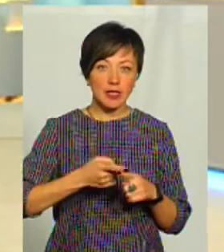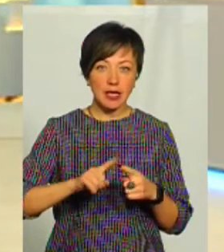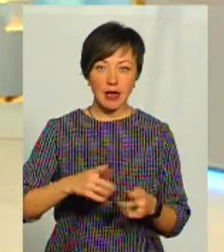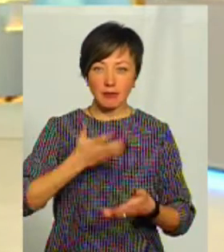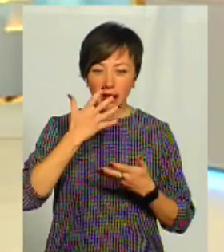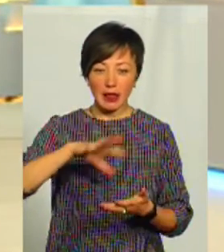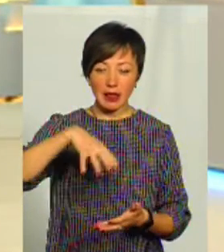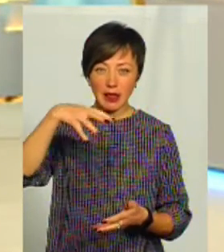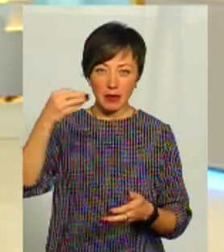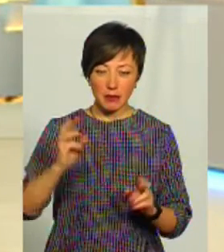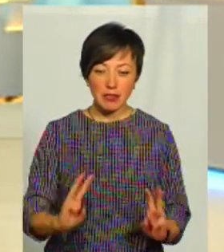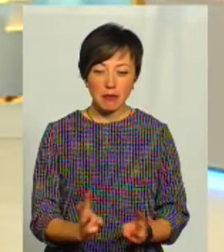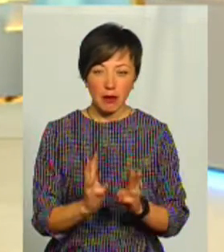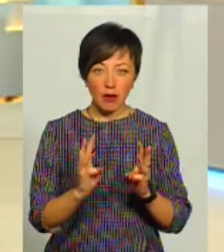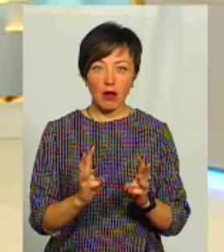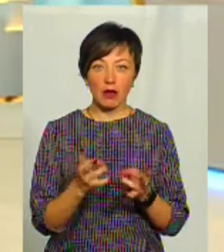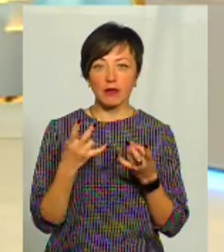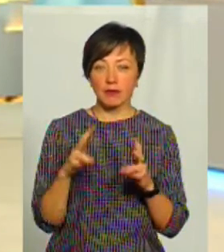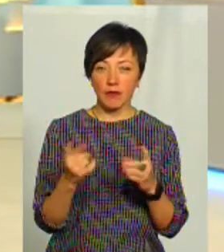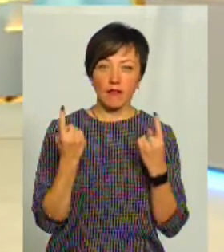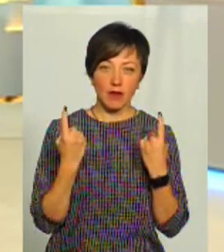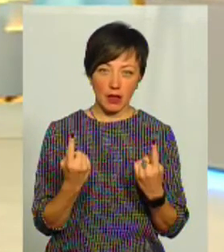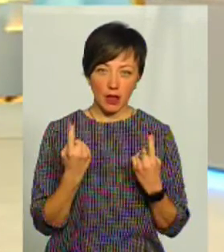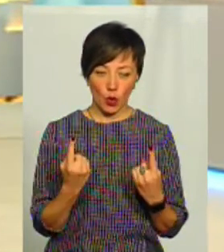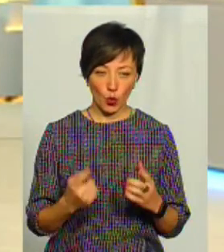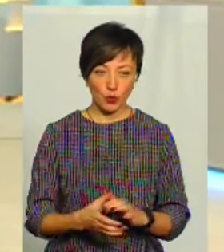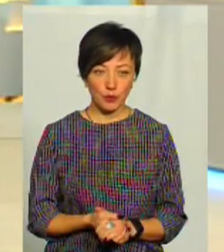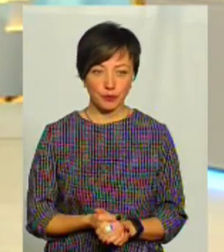дим, продукти спалювання, наносить дуже велику.